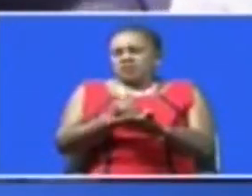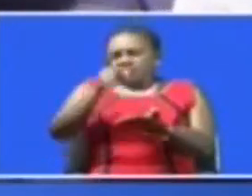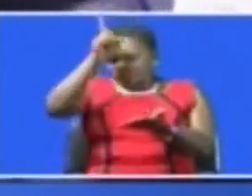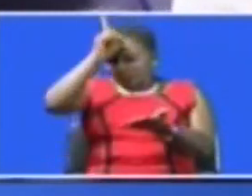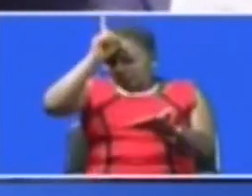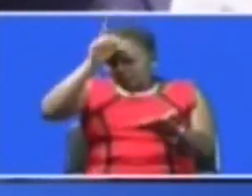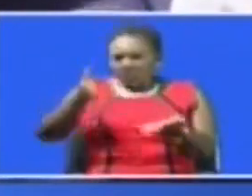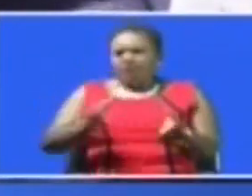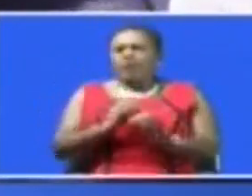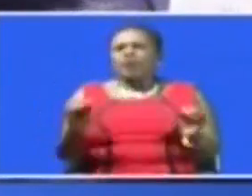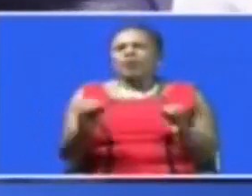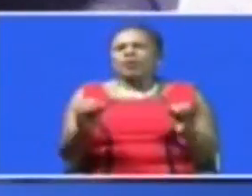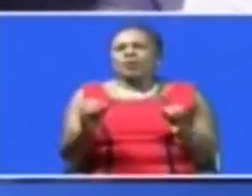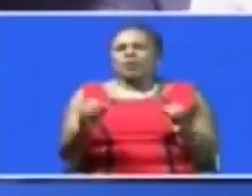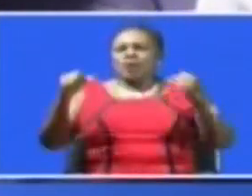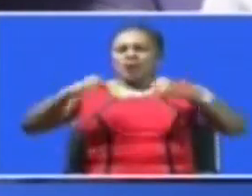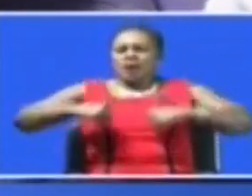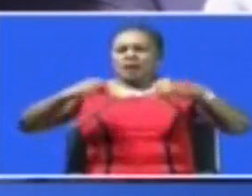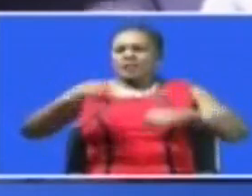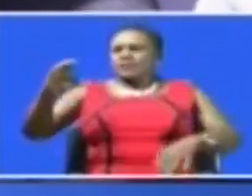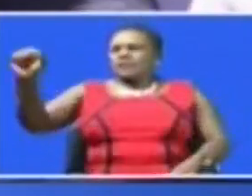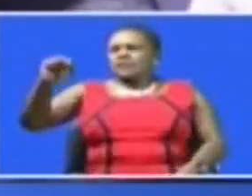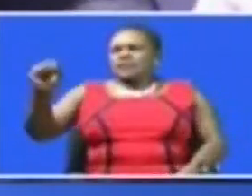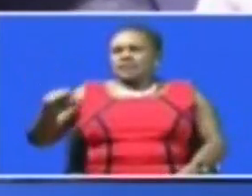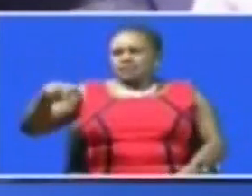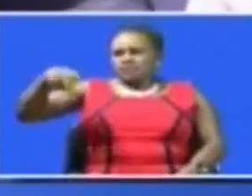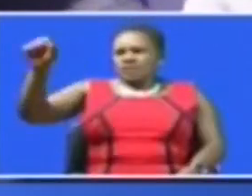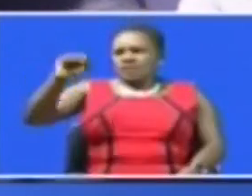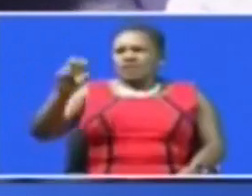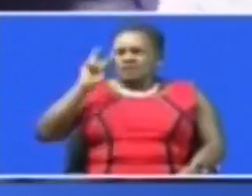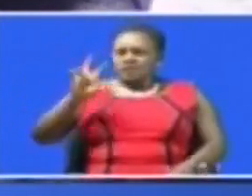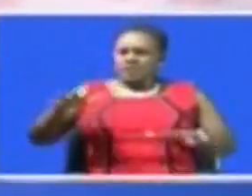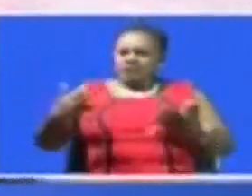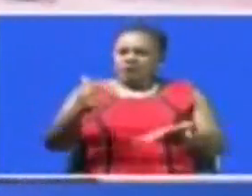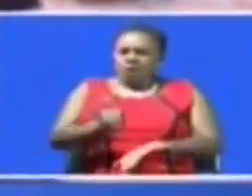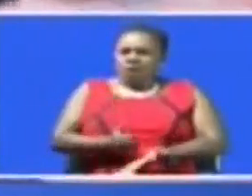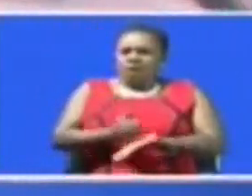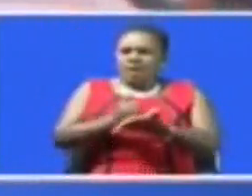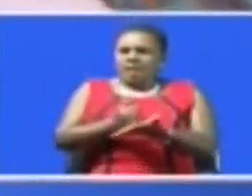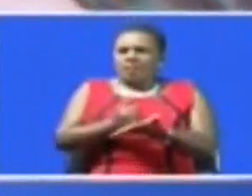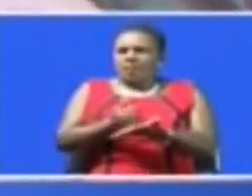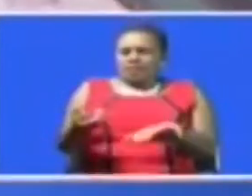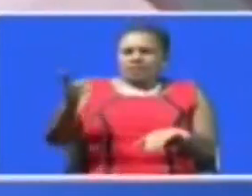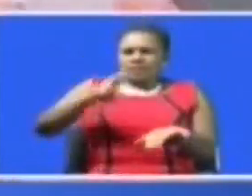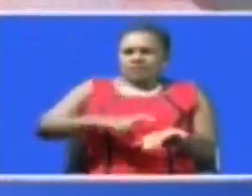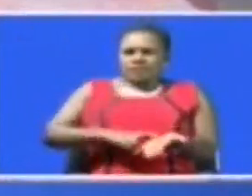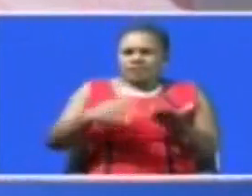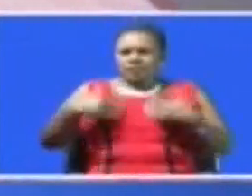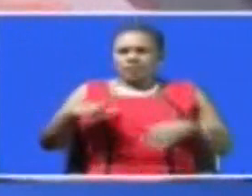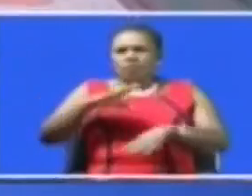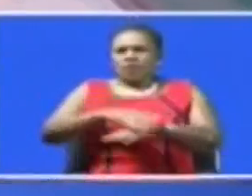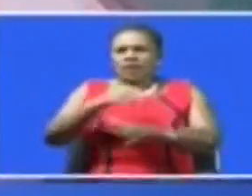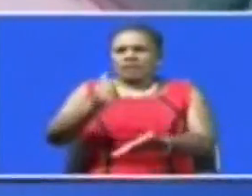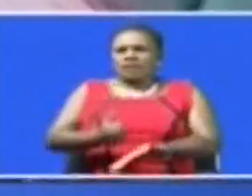ground. Na tumekubaliana na Health PS na CS juzi kuwa tutaangalia vile tunaweza kuwasaidia kufanya hiyo registration ili watu